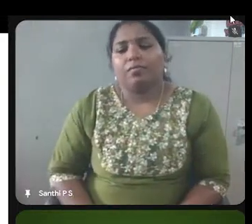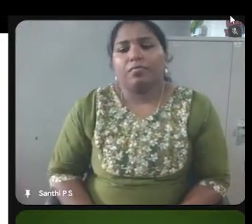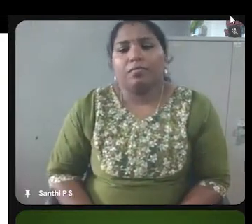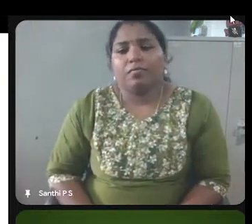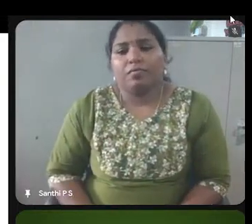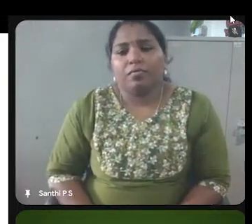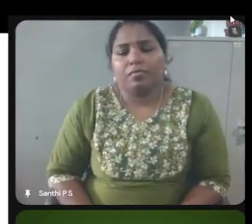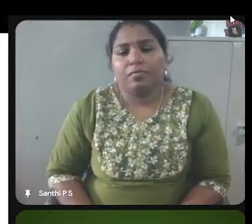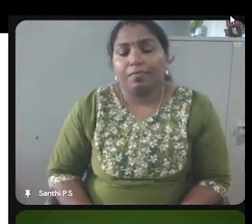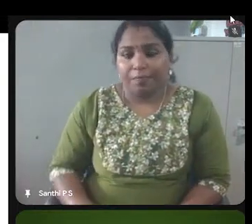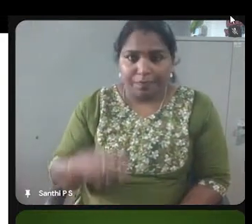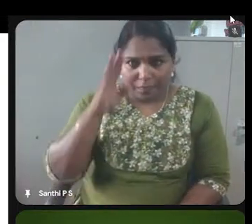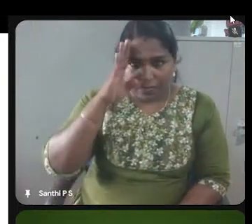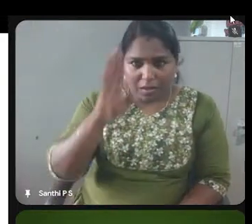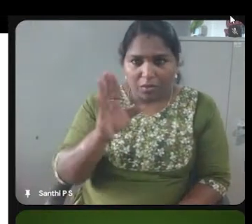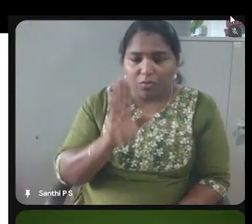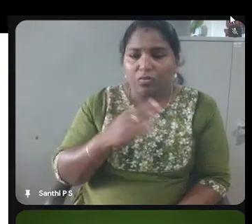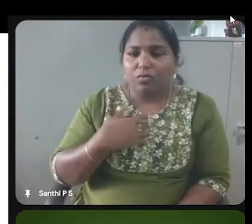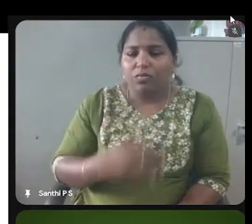ഹലോ മാഡം.